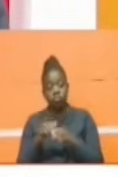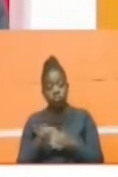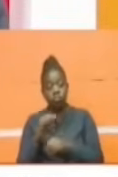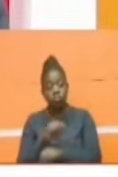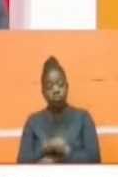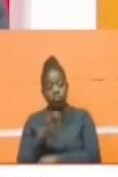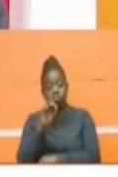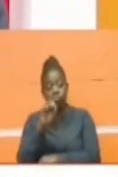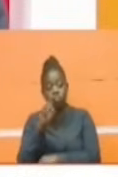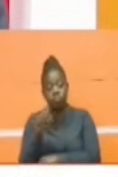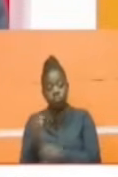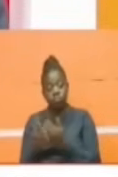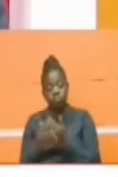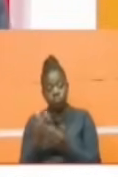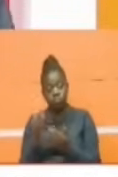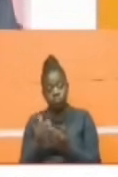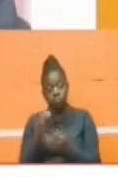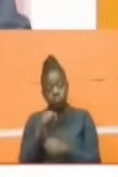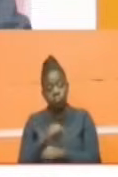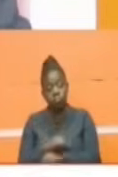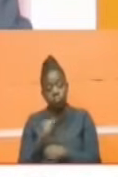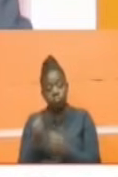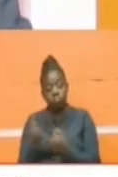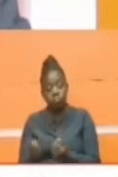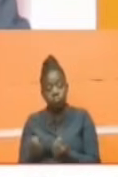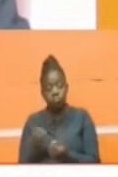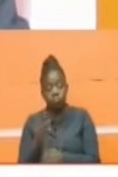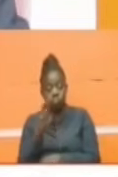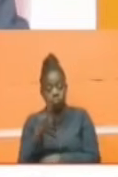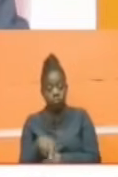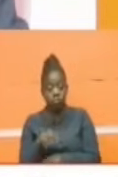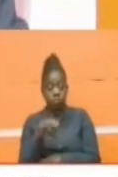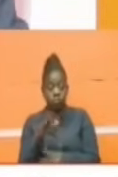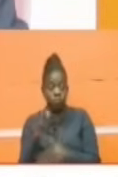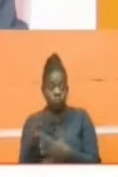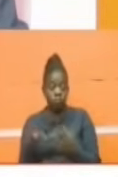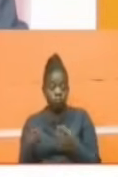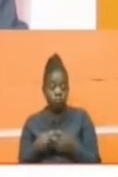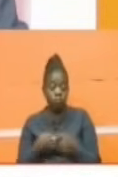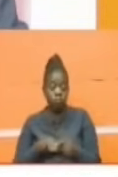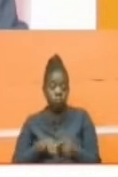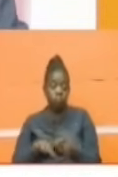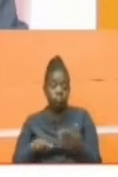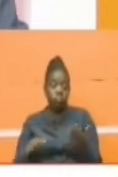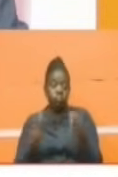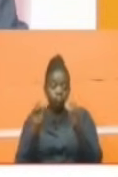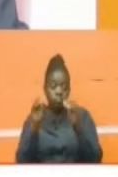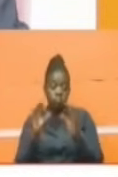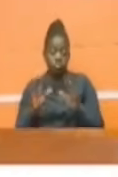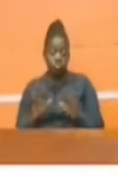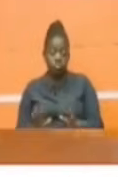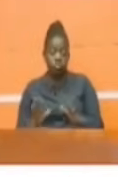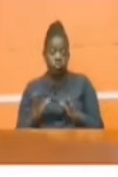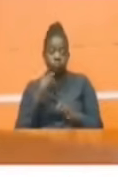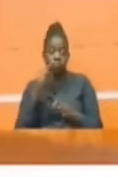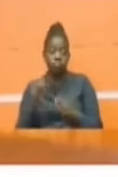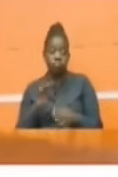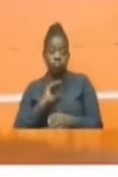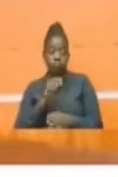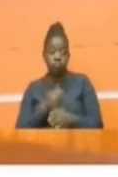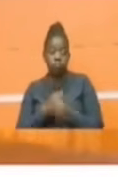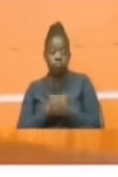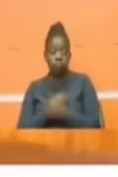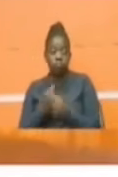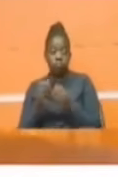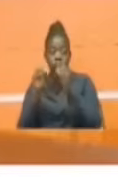Educare Junior School ewa Kaliga n'alebula omukulu waalyo nga bw'asussizza okuganza abasomesa abakyala. Omusomesa